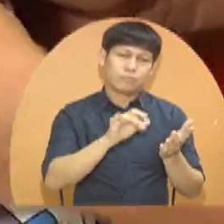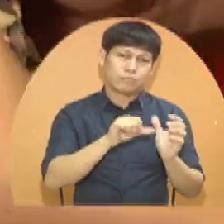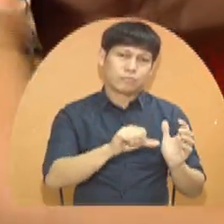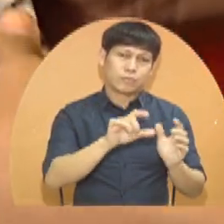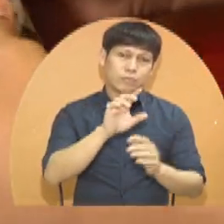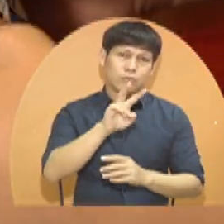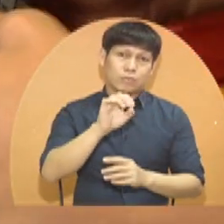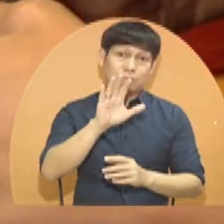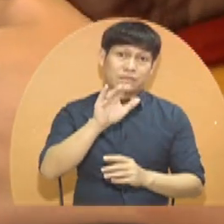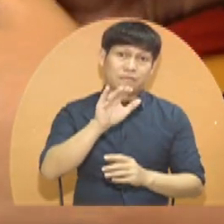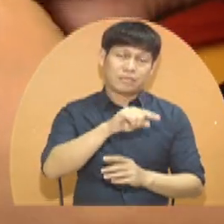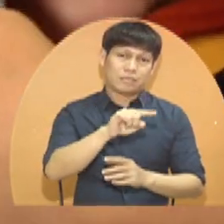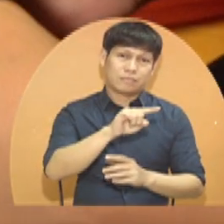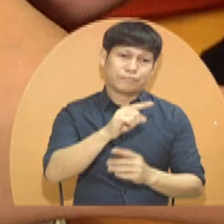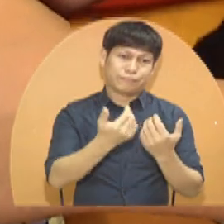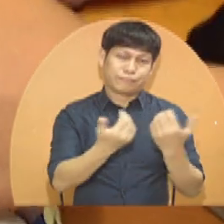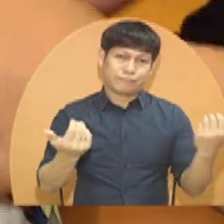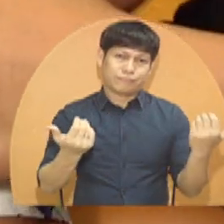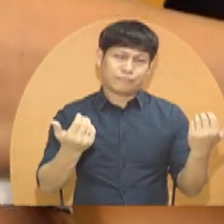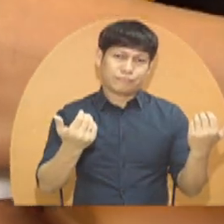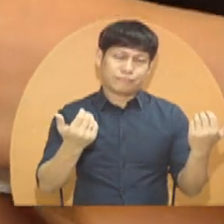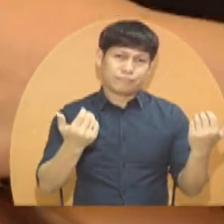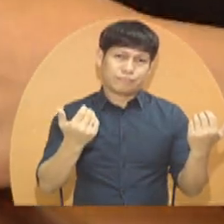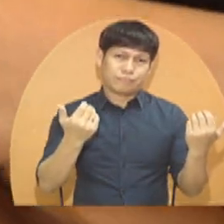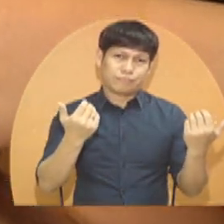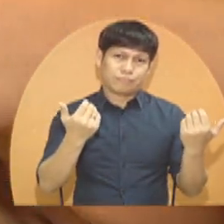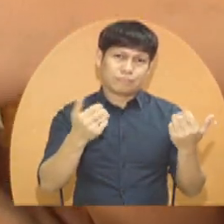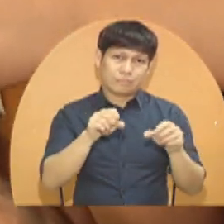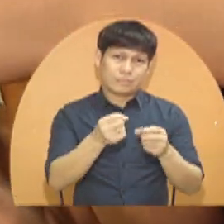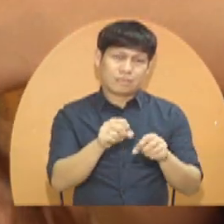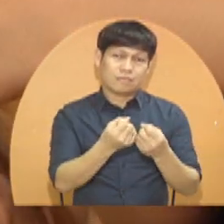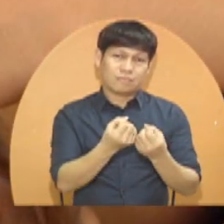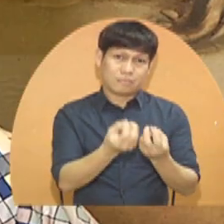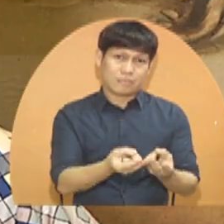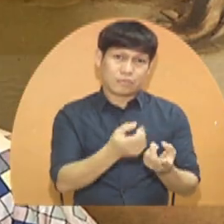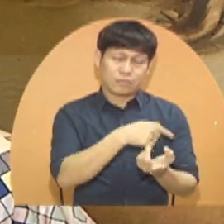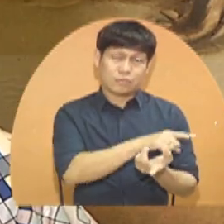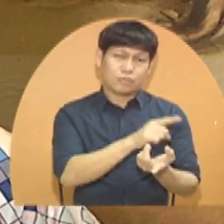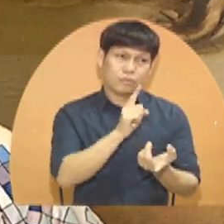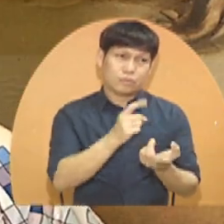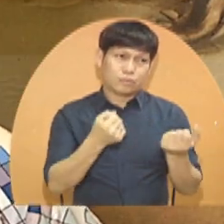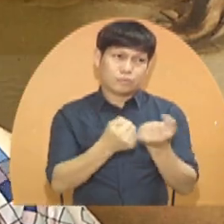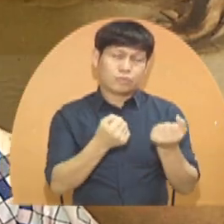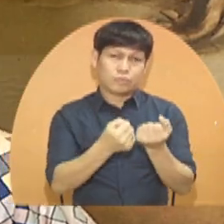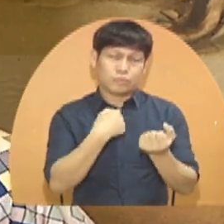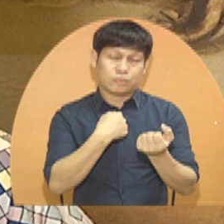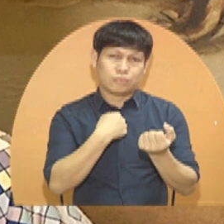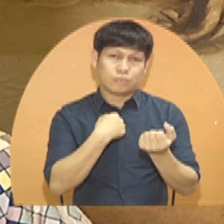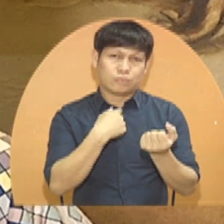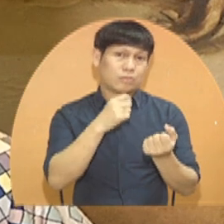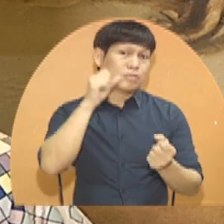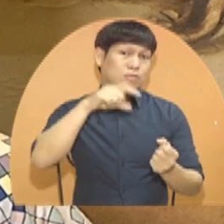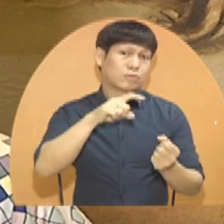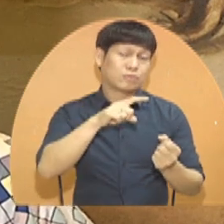Last 2015 po, nag-iwalay na po kami nung huli ko pong nakalive-in. Yung sumusupport po sa amin ngayon, yung kapatid ko